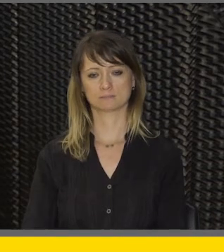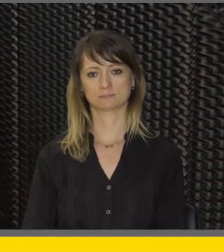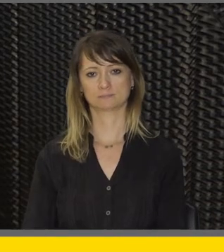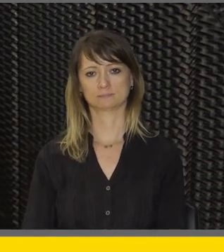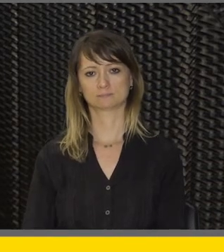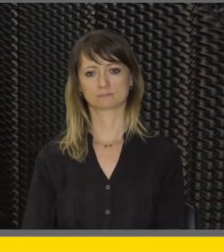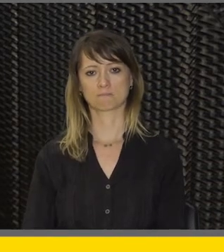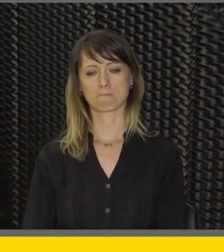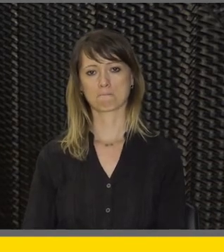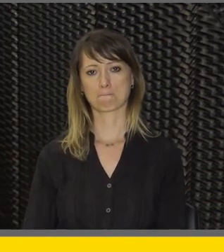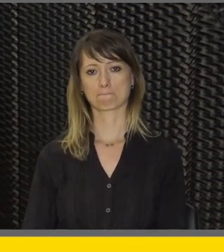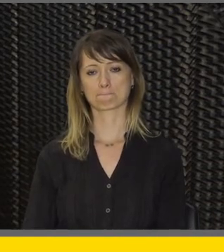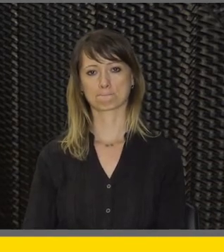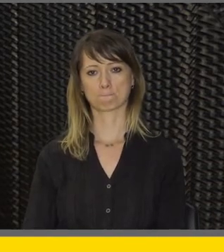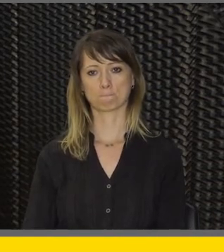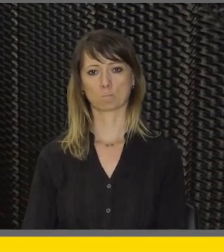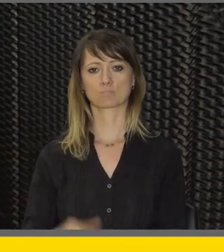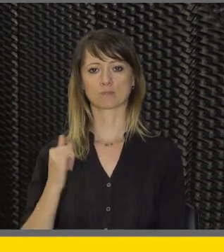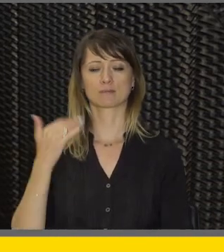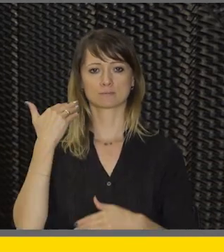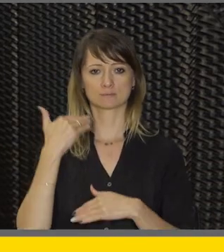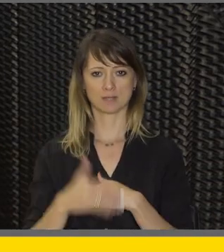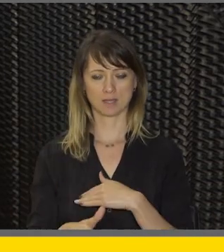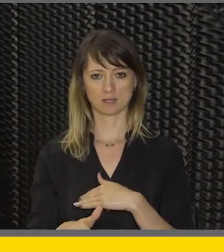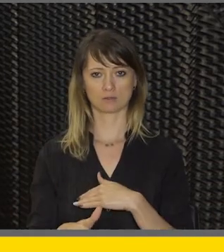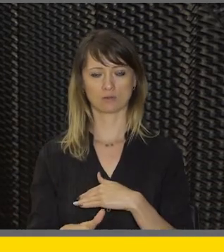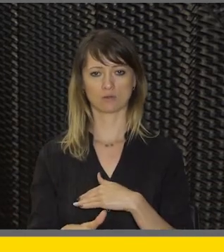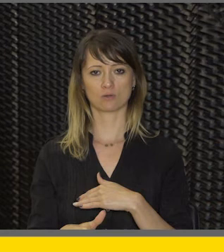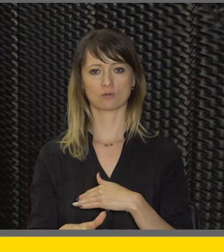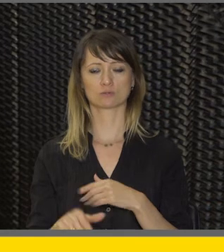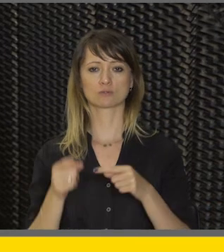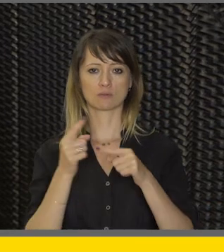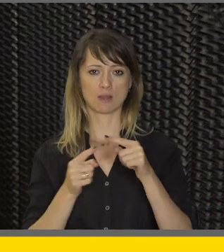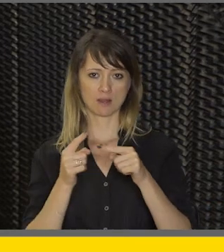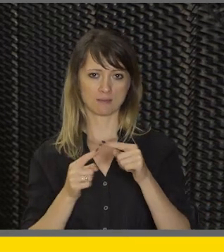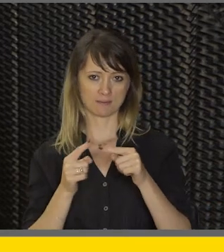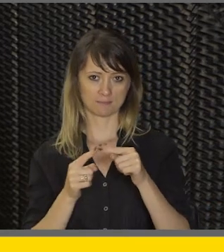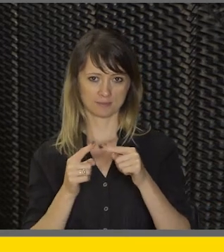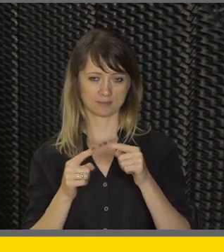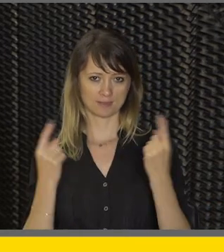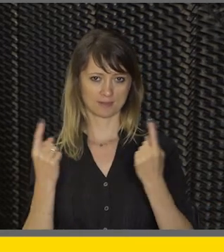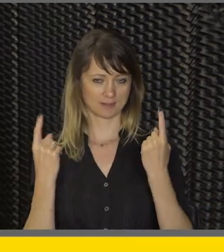na koniec, żeby nie było, proszę Państwa, elementy marketingu muszą być.